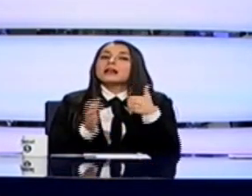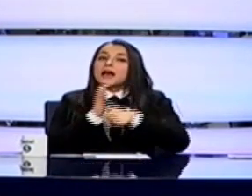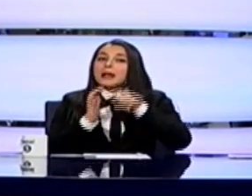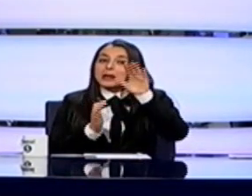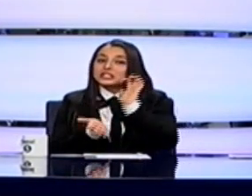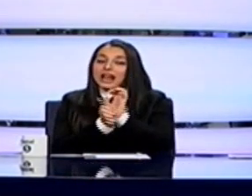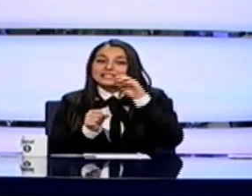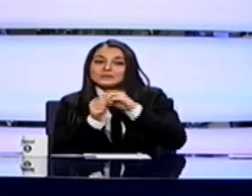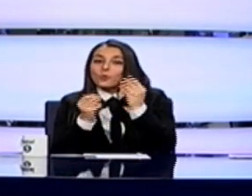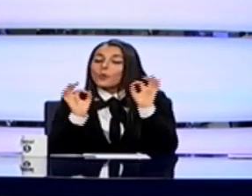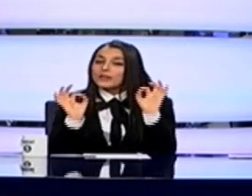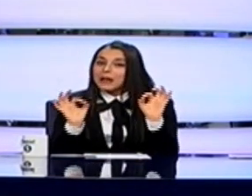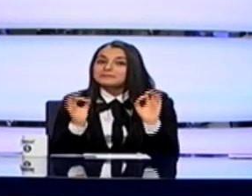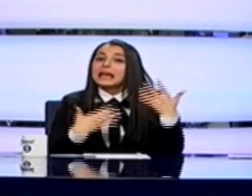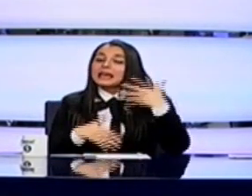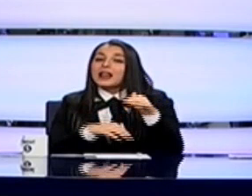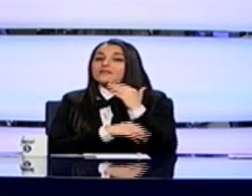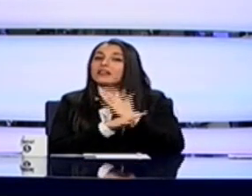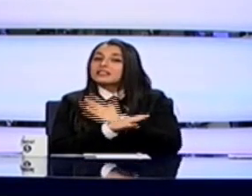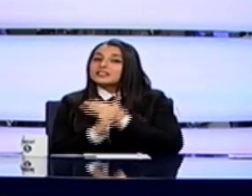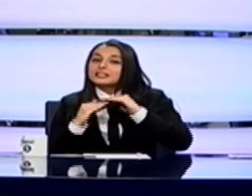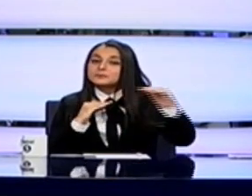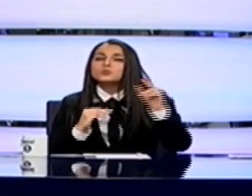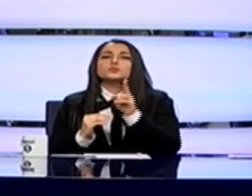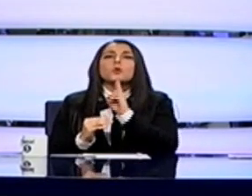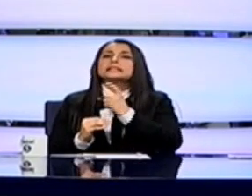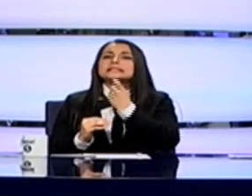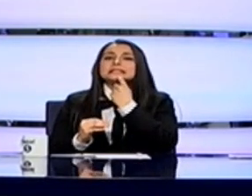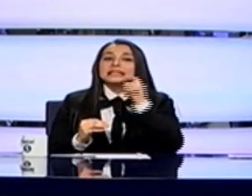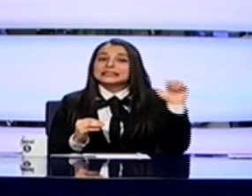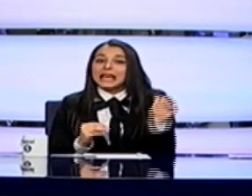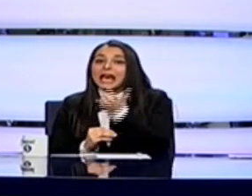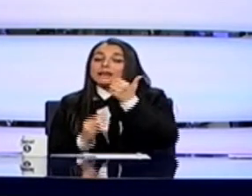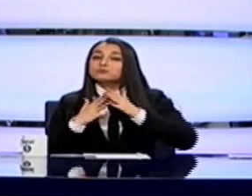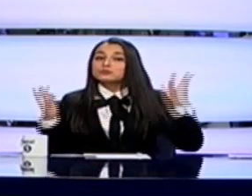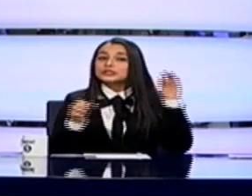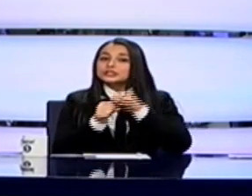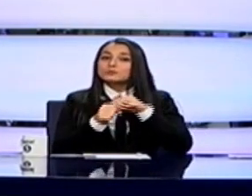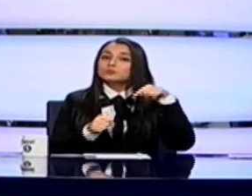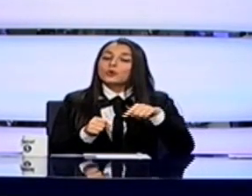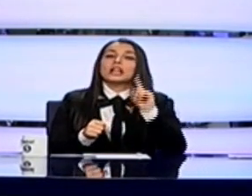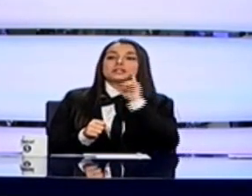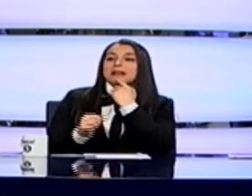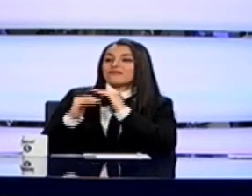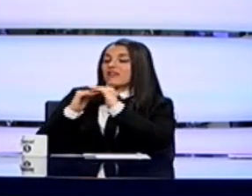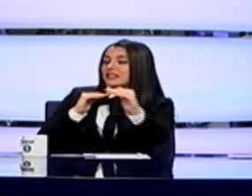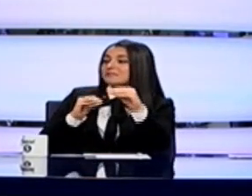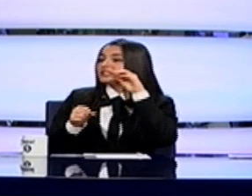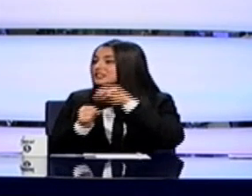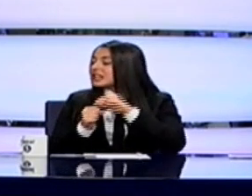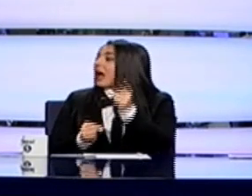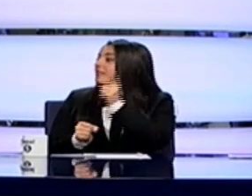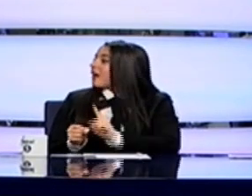çok önemli. Engelli vatandaşlarımıza son yıllarda verilen büyük değerden sonra böyle işitme engelli bir vatandaşımızın